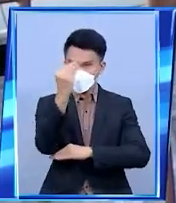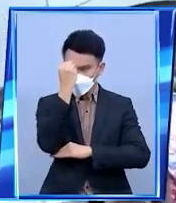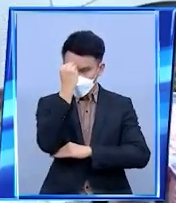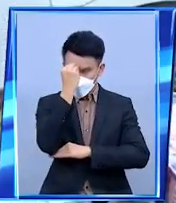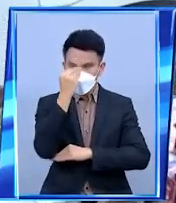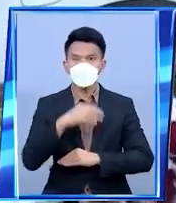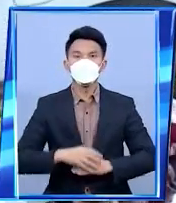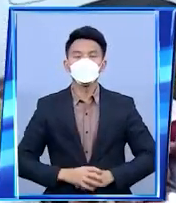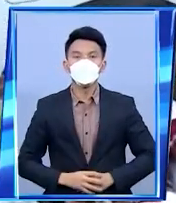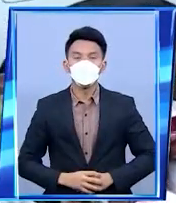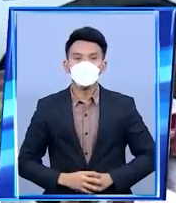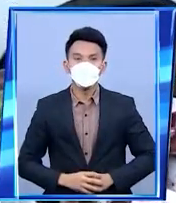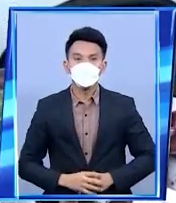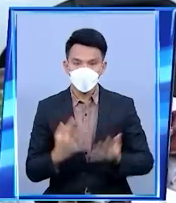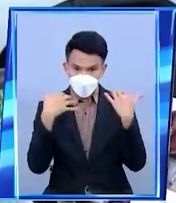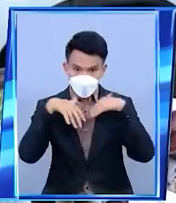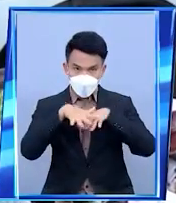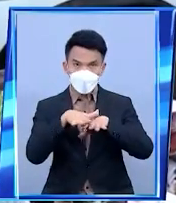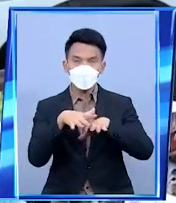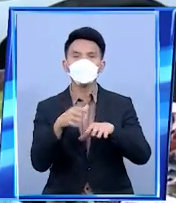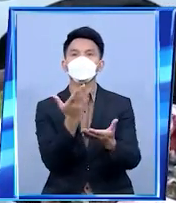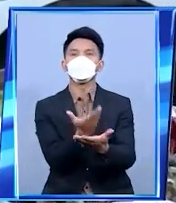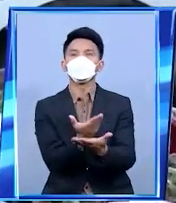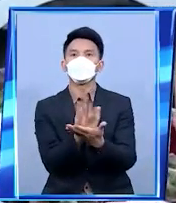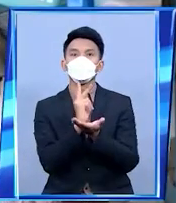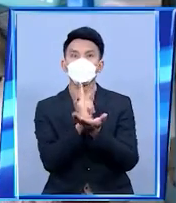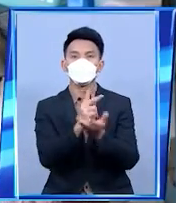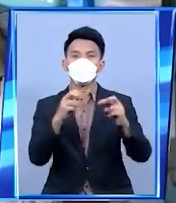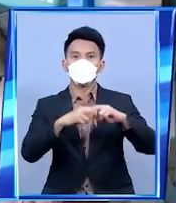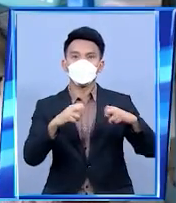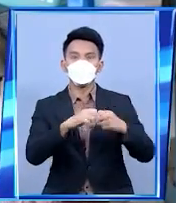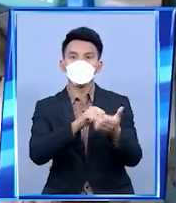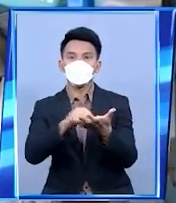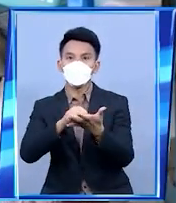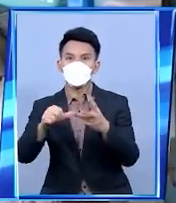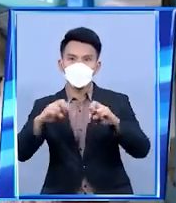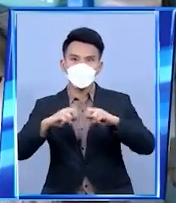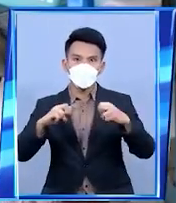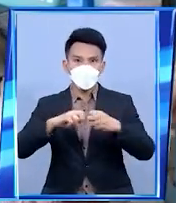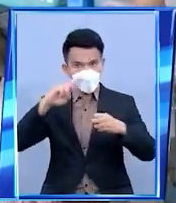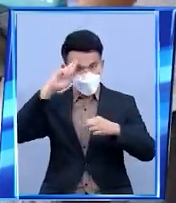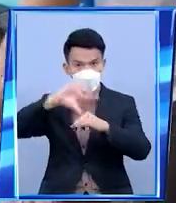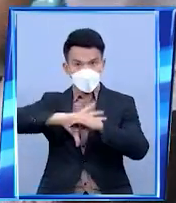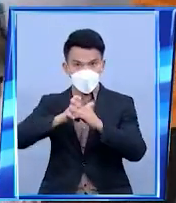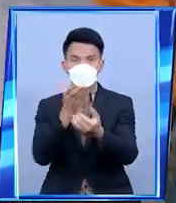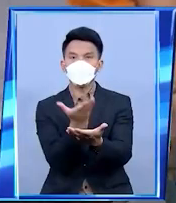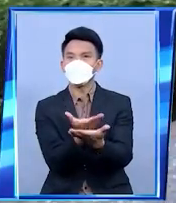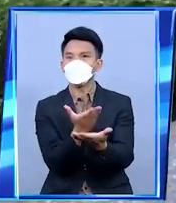ใจก้าค่ะร่วมลงนามในสัญญาเงินกู้สำหรับแก้ไขปัญหาและบรรเทาผลกระทบโรคโควิด-19 วงเงิน